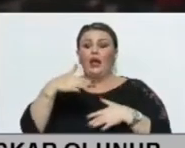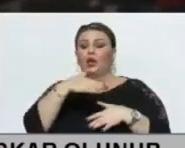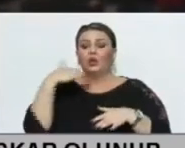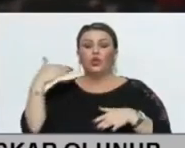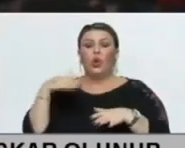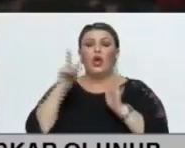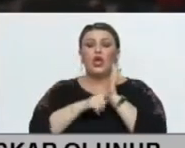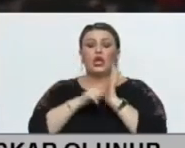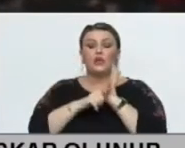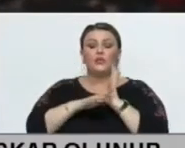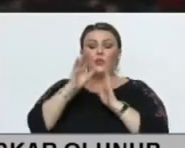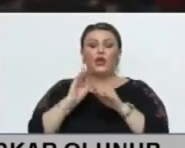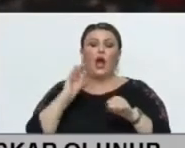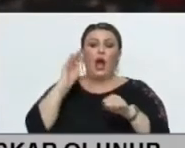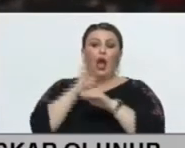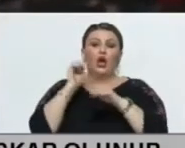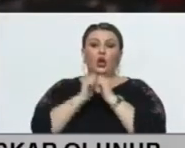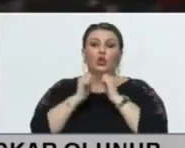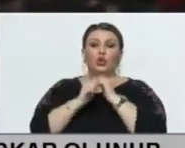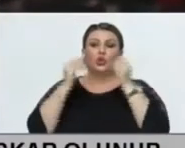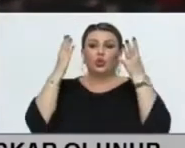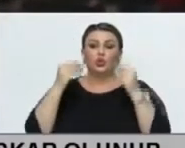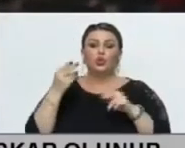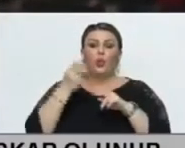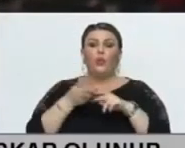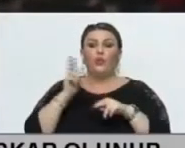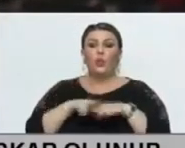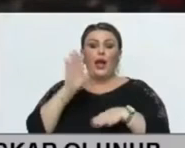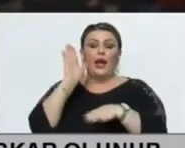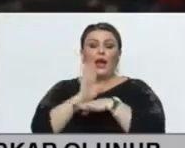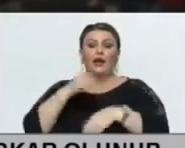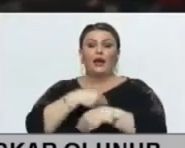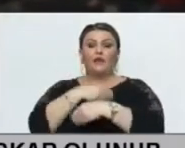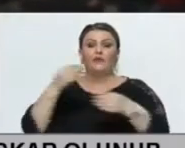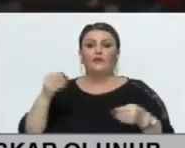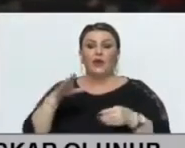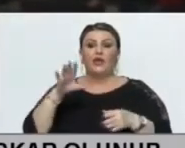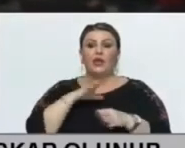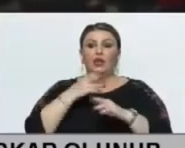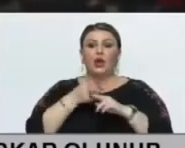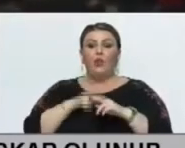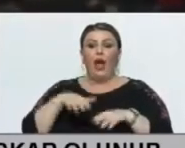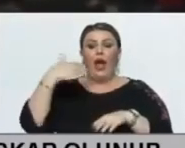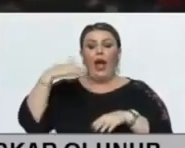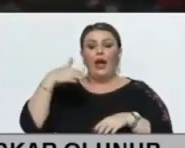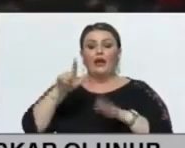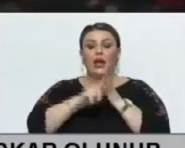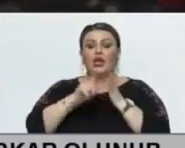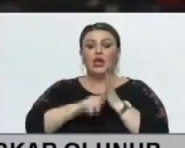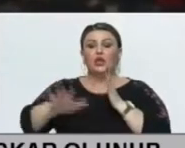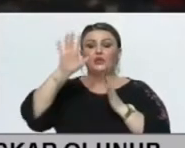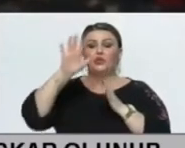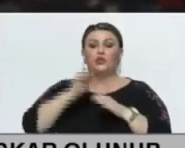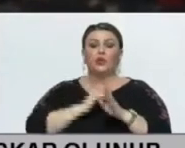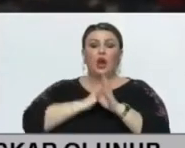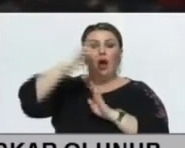75-ə artırılması gündəmdə idi ki, artıq buna da qərar verildi və o say 50-dən 75-ə ortaya kaldırıldı. Bundan